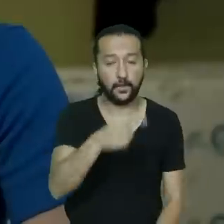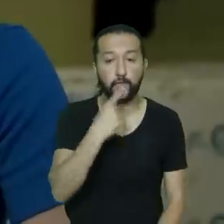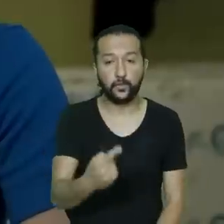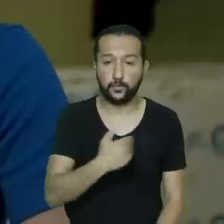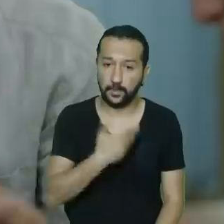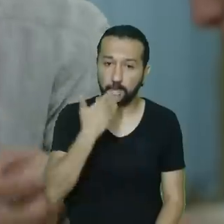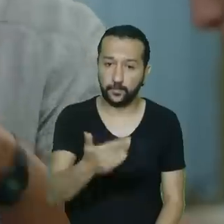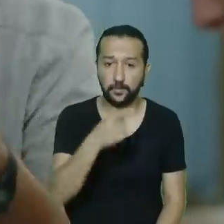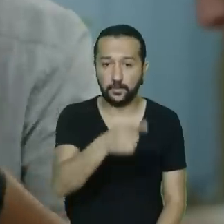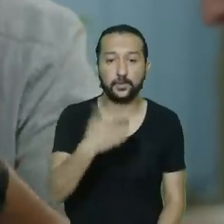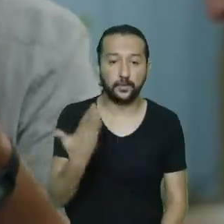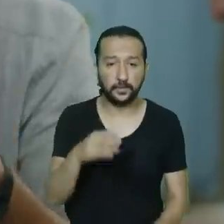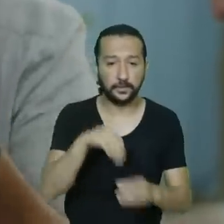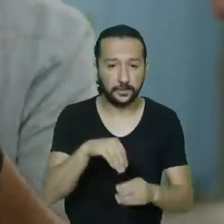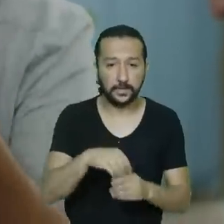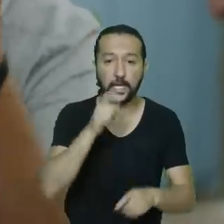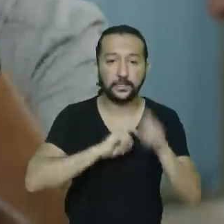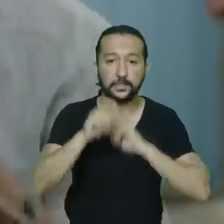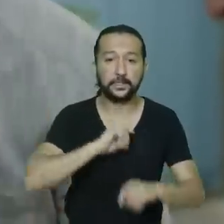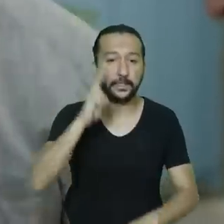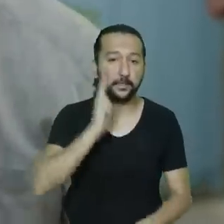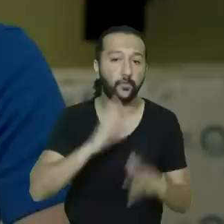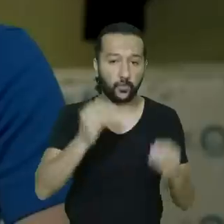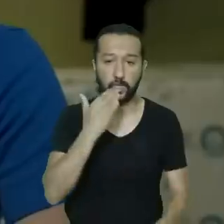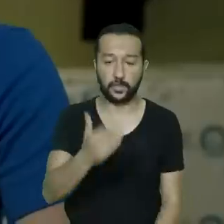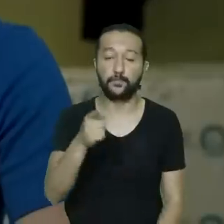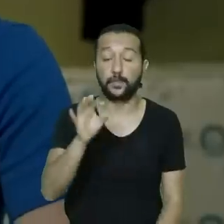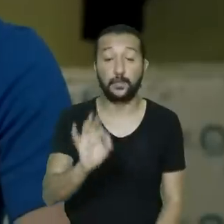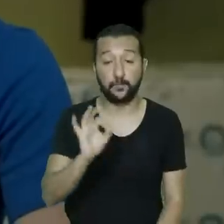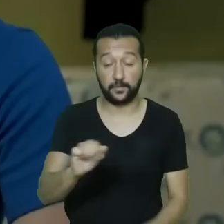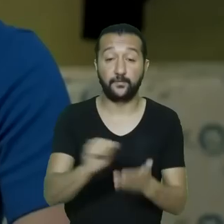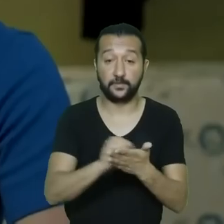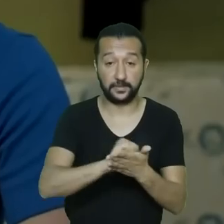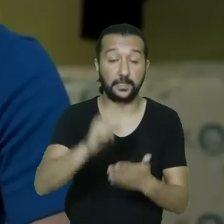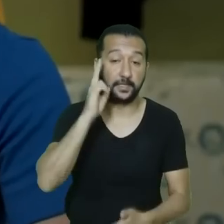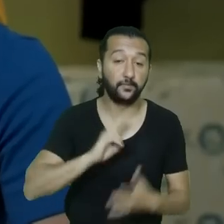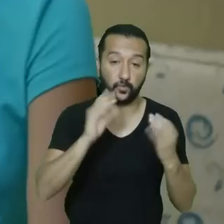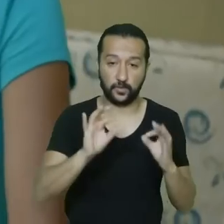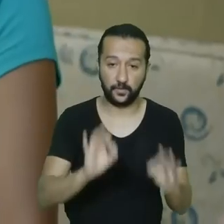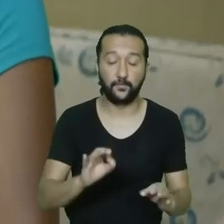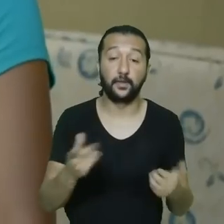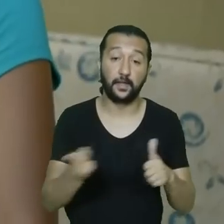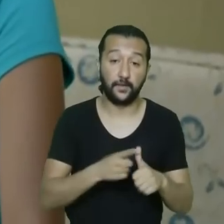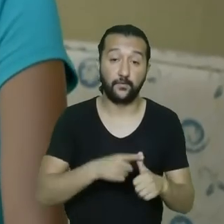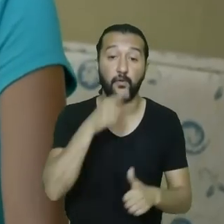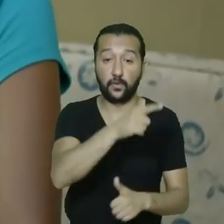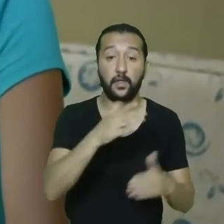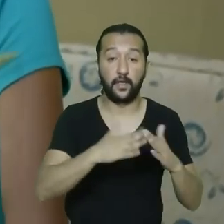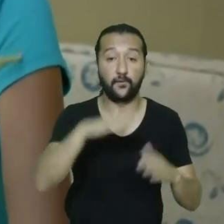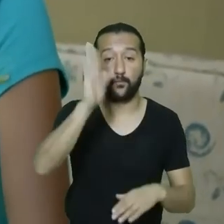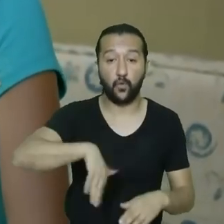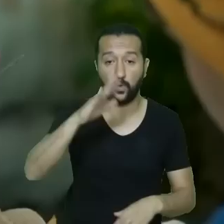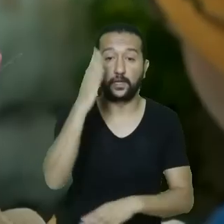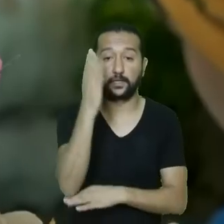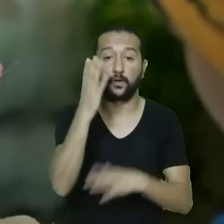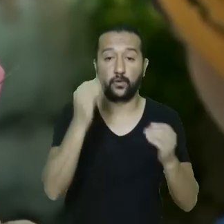söyledim ya ben sana. Öyle fırçalar, öyle temizlerken oldu dedim ya ben. Tabii tabii, fırçalarını temizlerken olmuştu. Evlenenlerini boyalı direkt